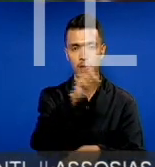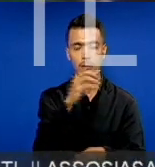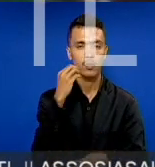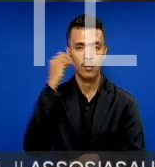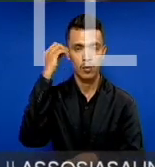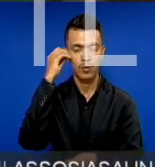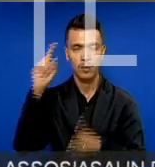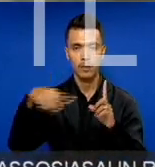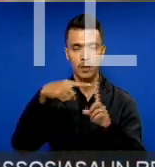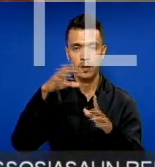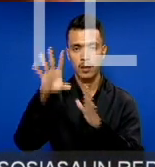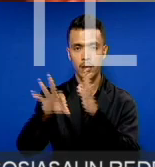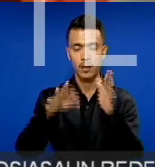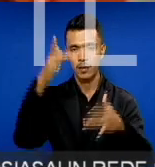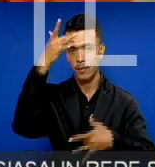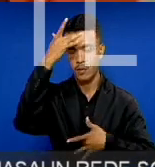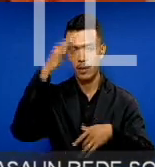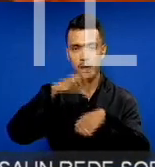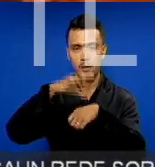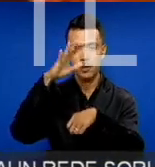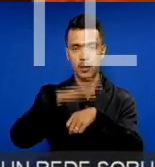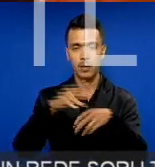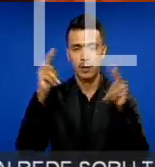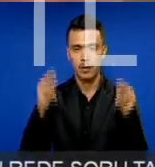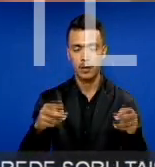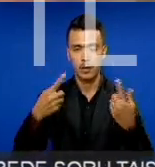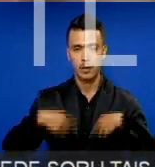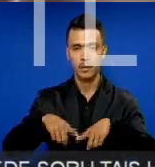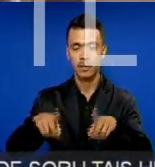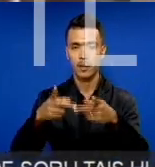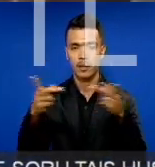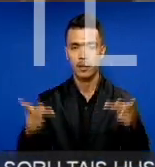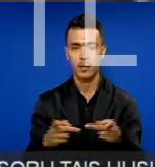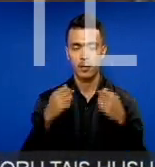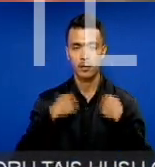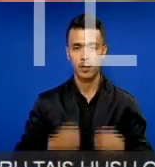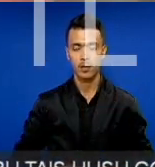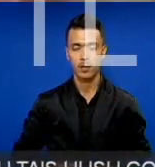no ban hira hetan sintomas ba moras dengue tem que receber amba facilidade